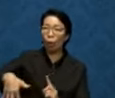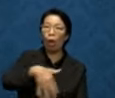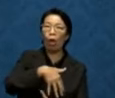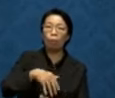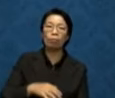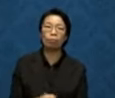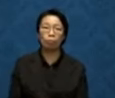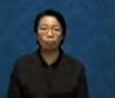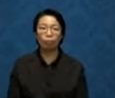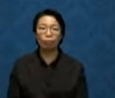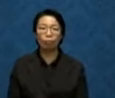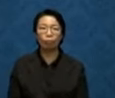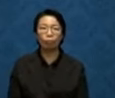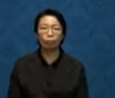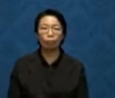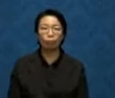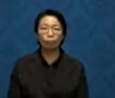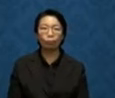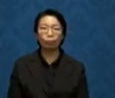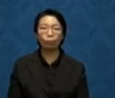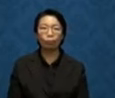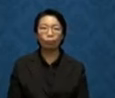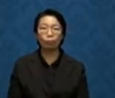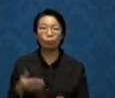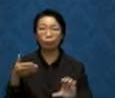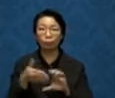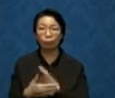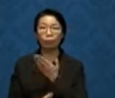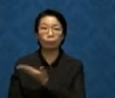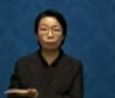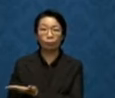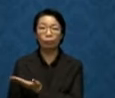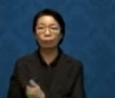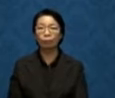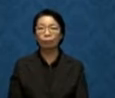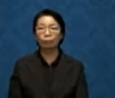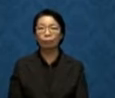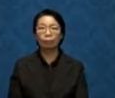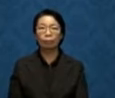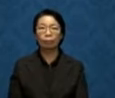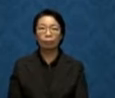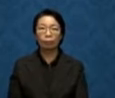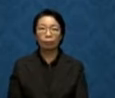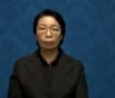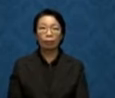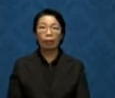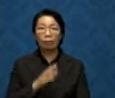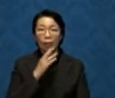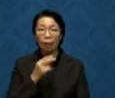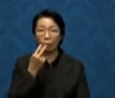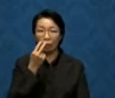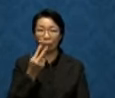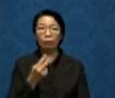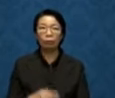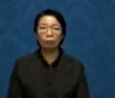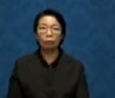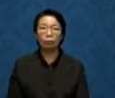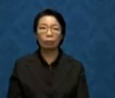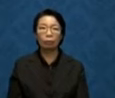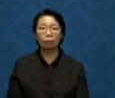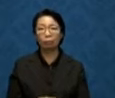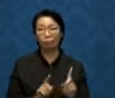สไลด์ต่อไปเลยนะครับยังไงก็แล้วแต่นะครับพอเรามาดูปริมาณ